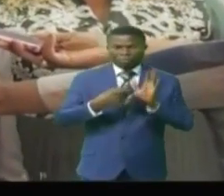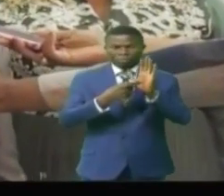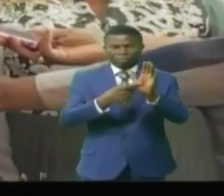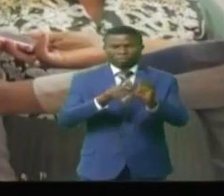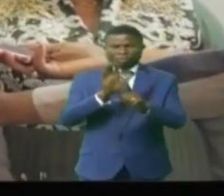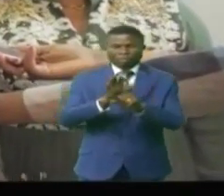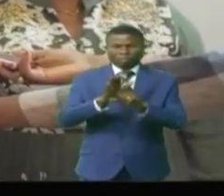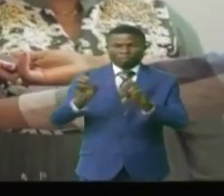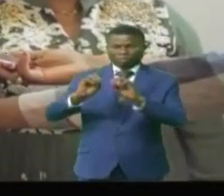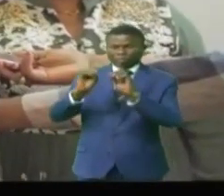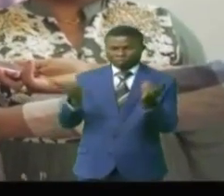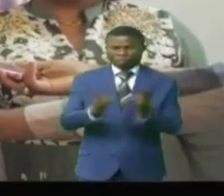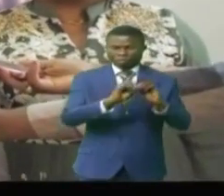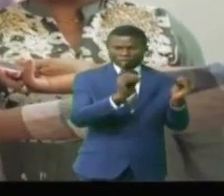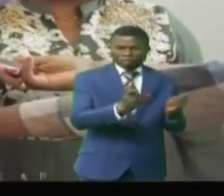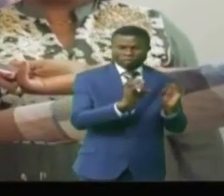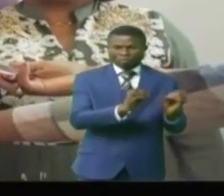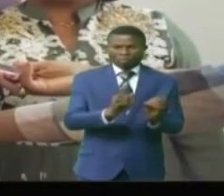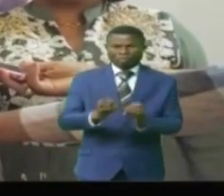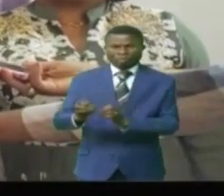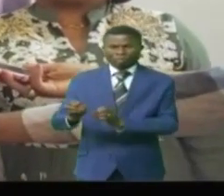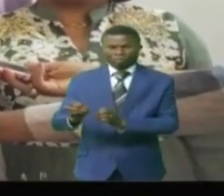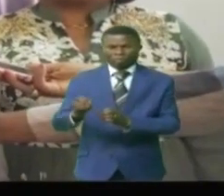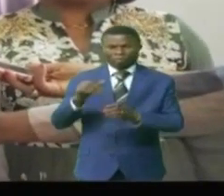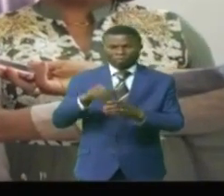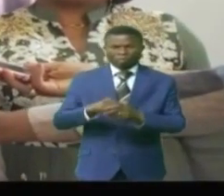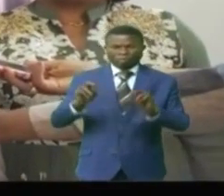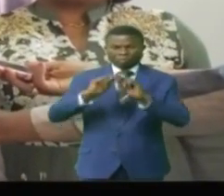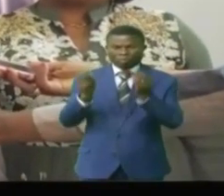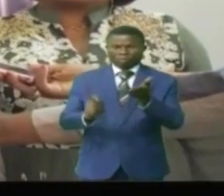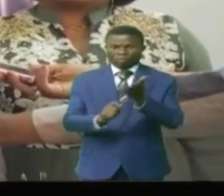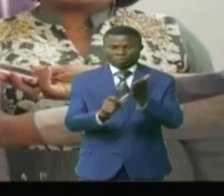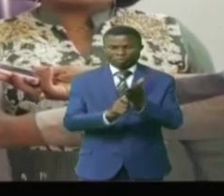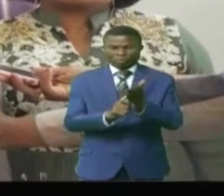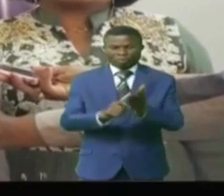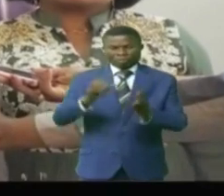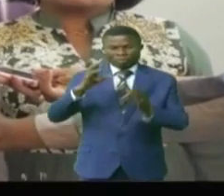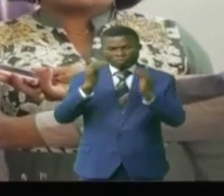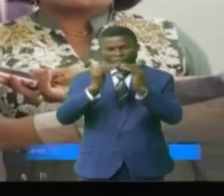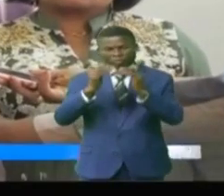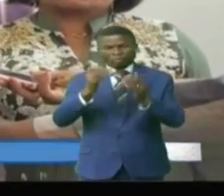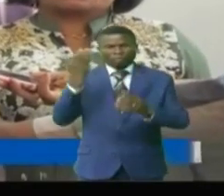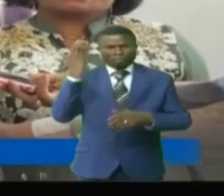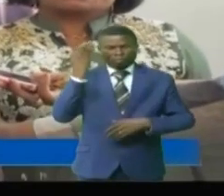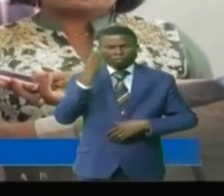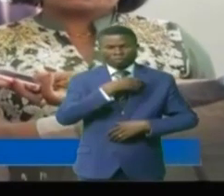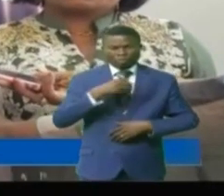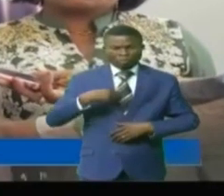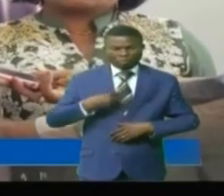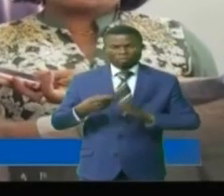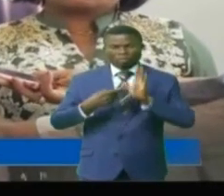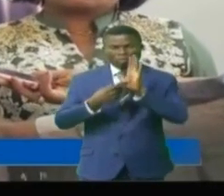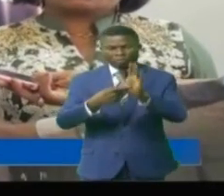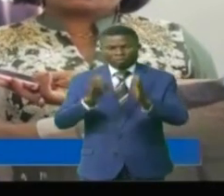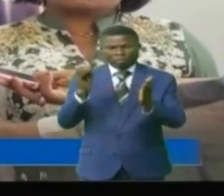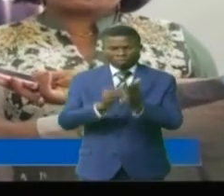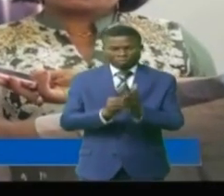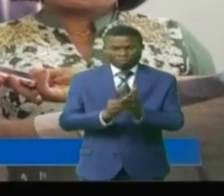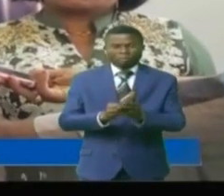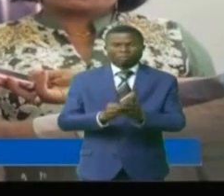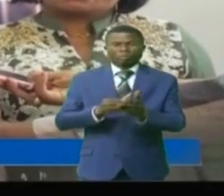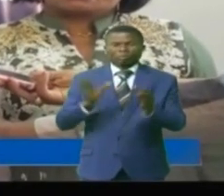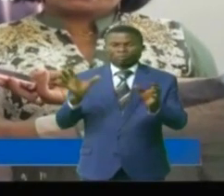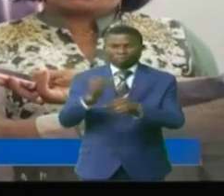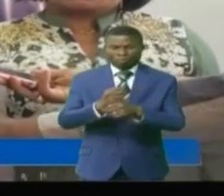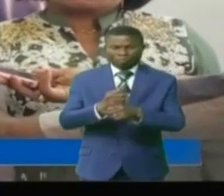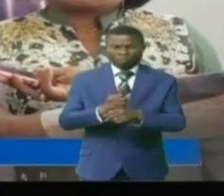différents départements organisés au niveau de la cellule technique de la masculinité positive ensuite présenter de manière brève le